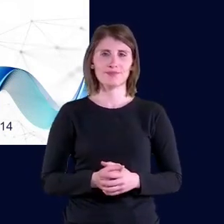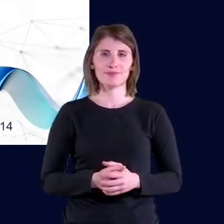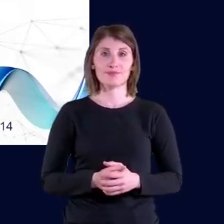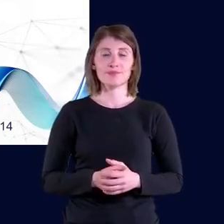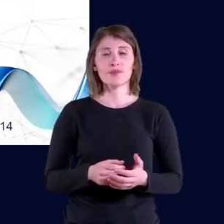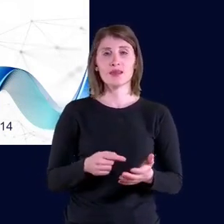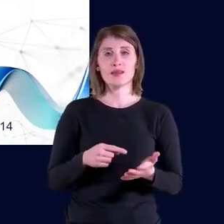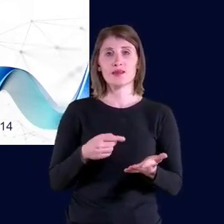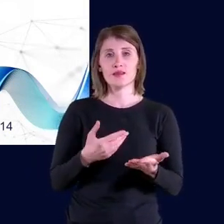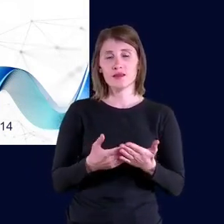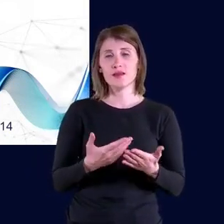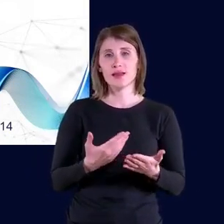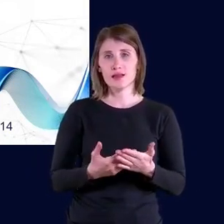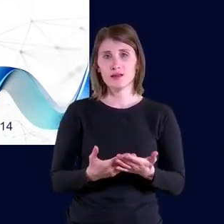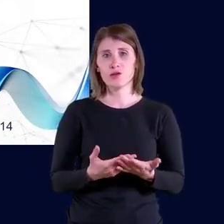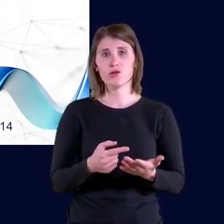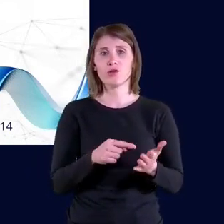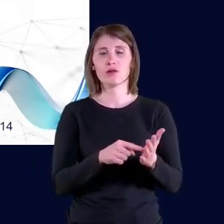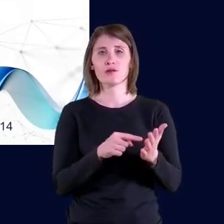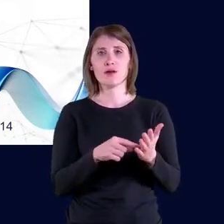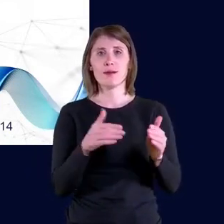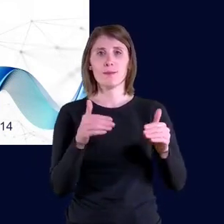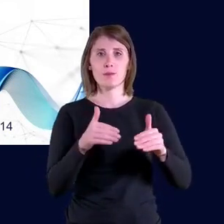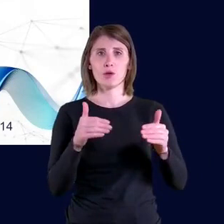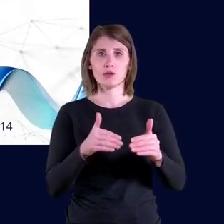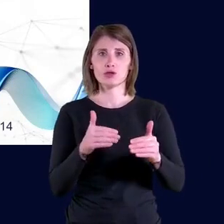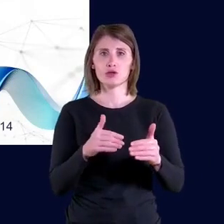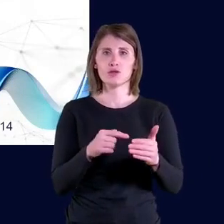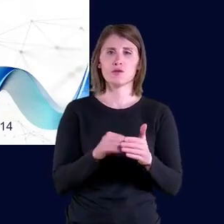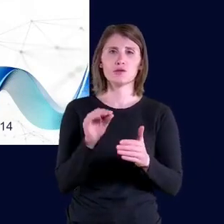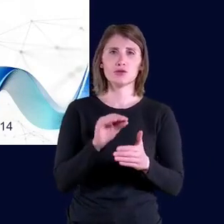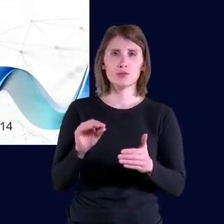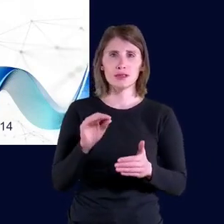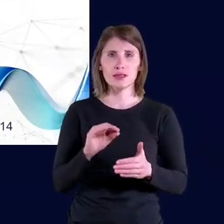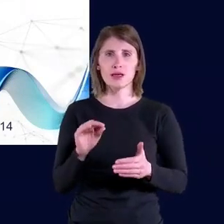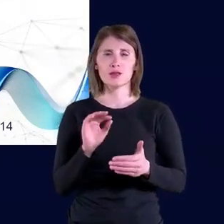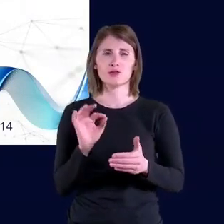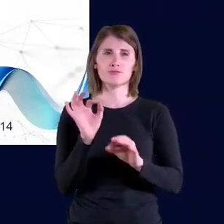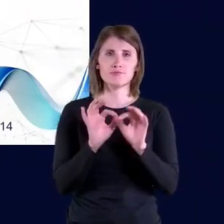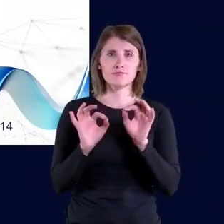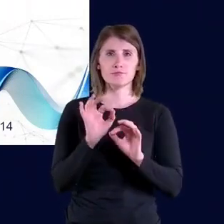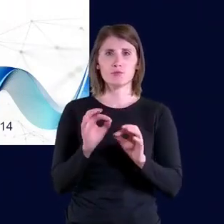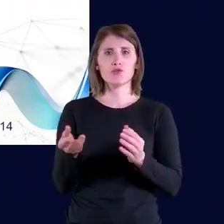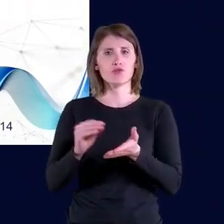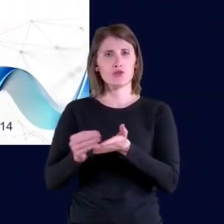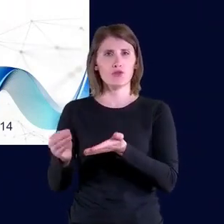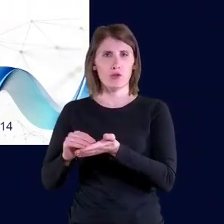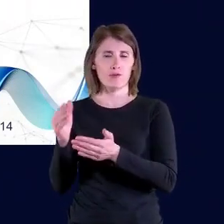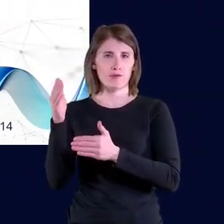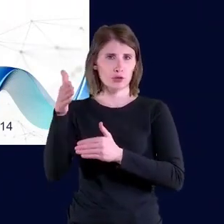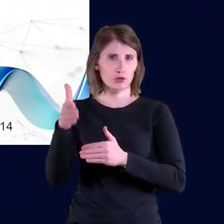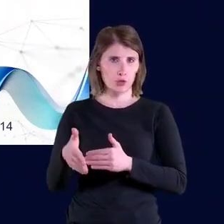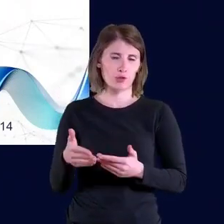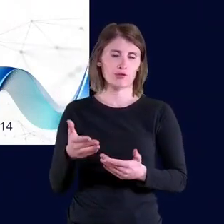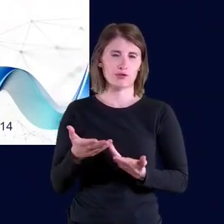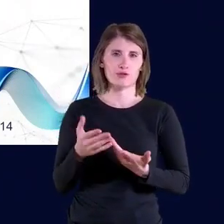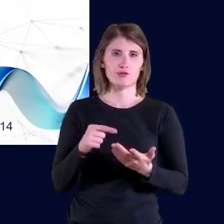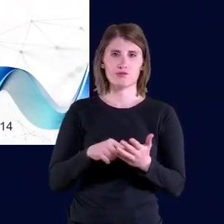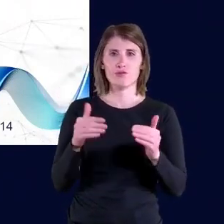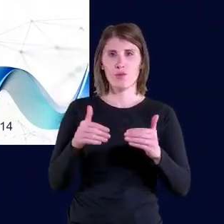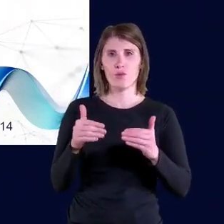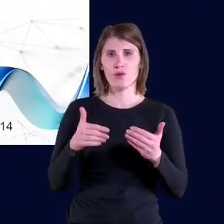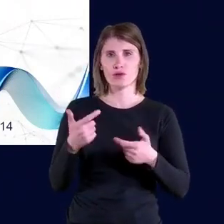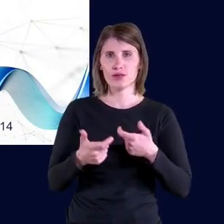Została pozostawiona możliwość to konfigurowania jeszcze kolejnych tytułów w przyszłości